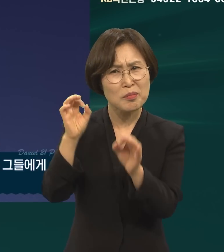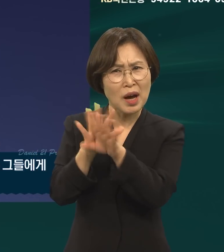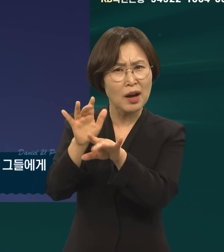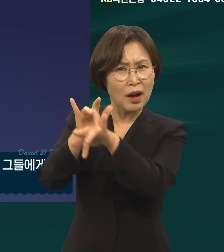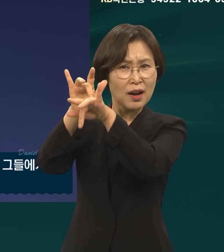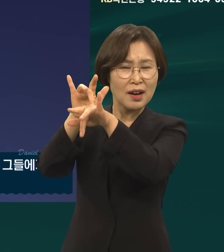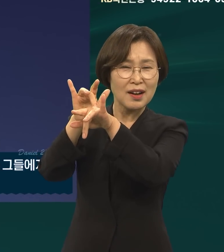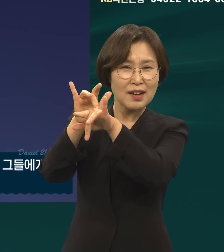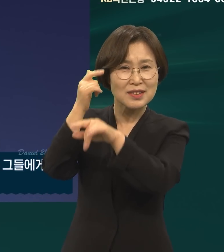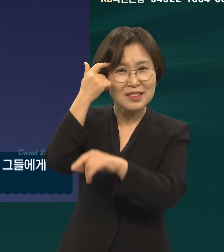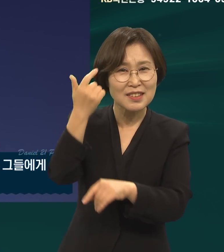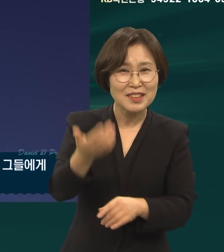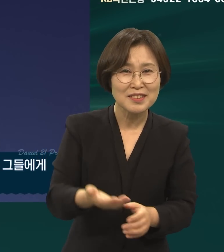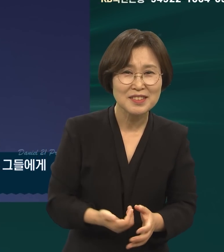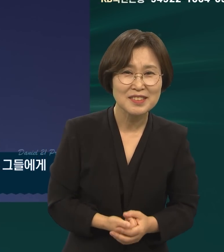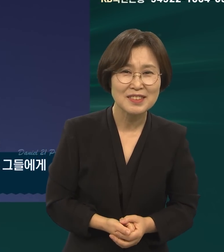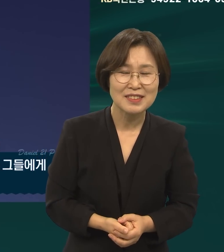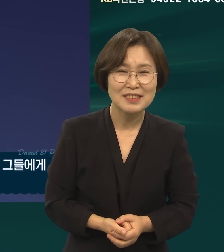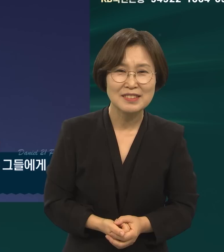떠나셨을까요?